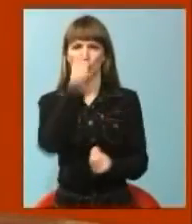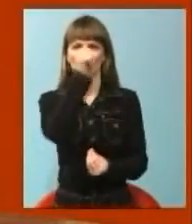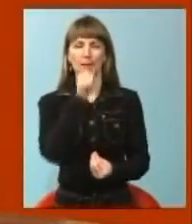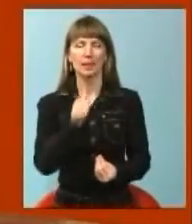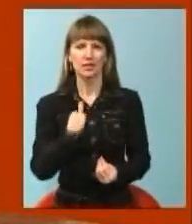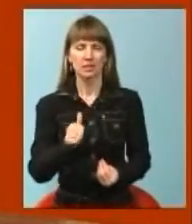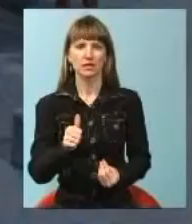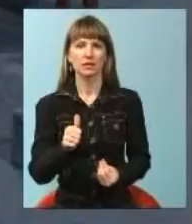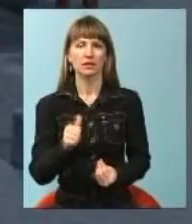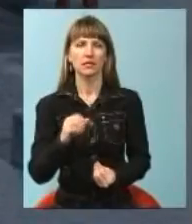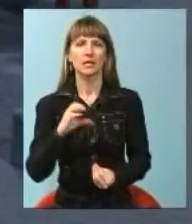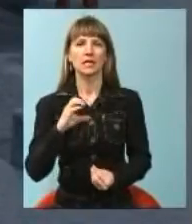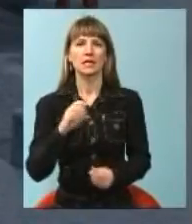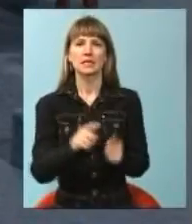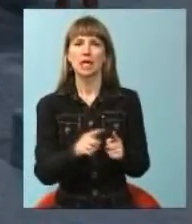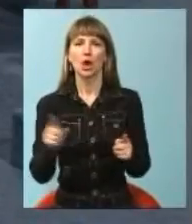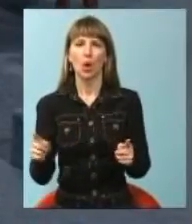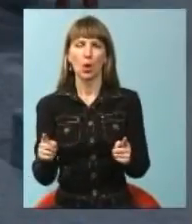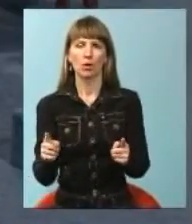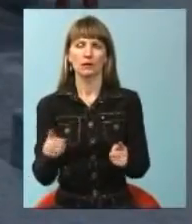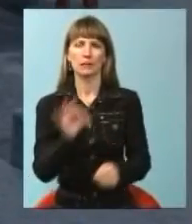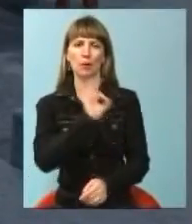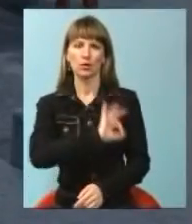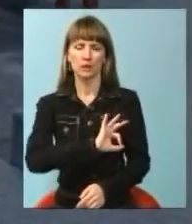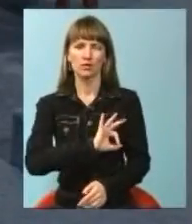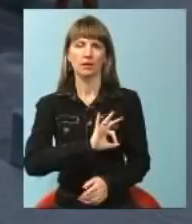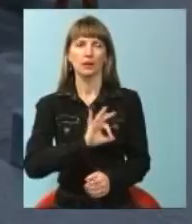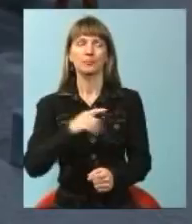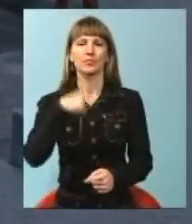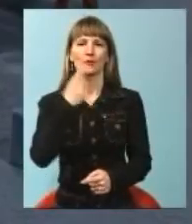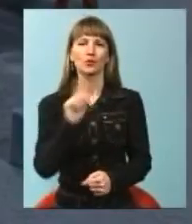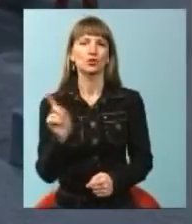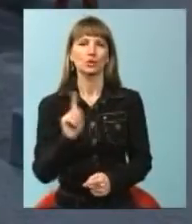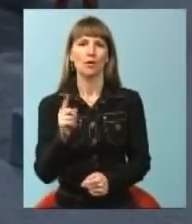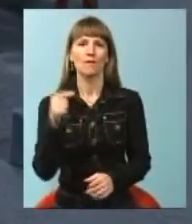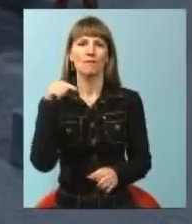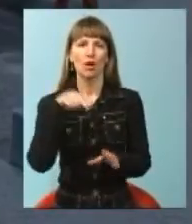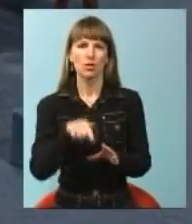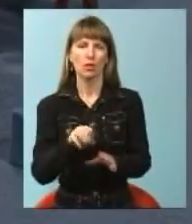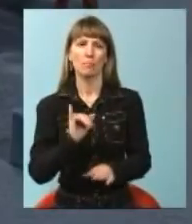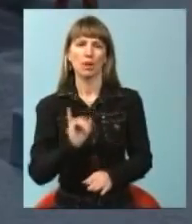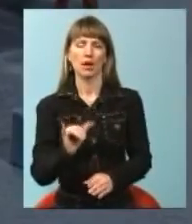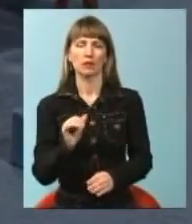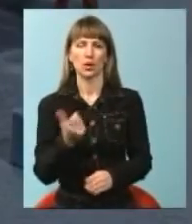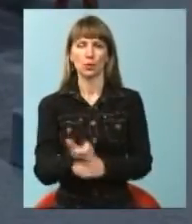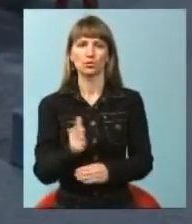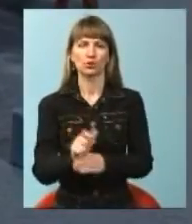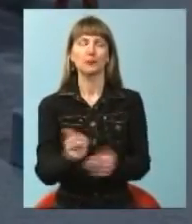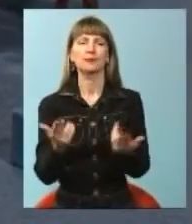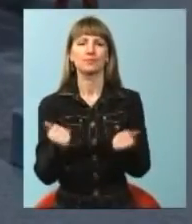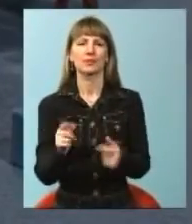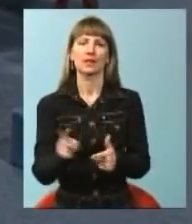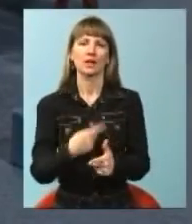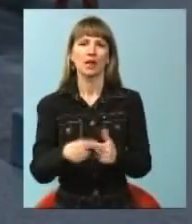місяць, срок придатності, це говорить, що воно погане дуже. Так, або